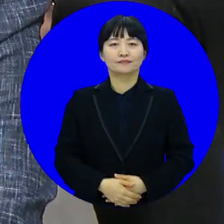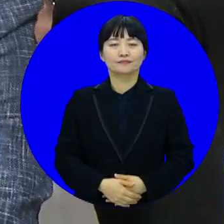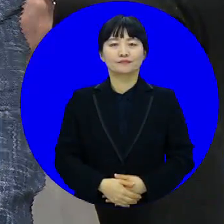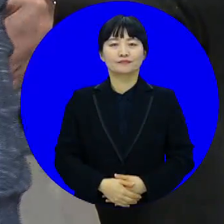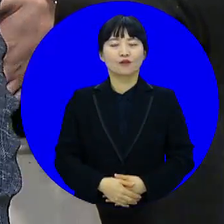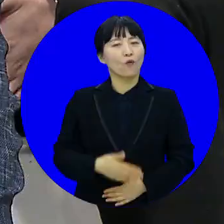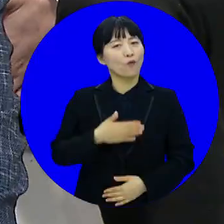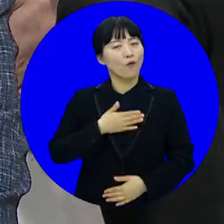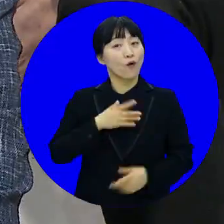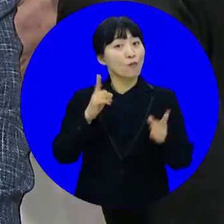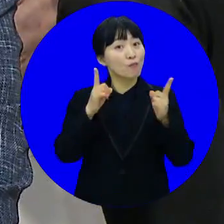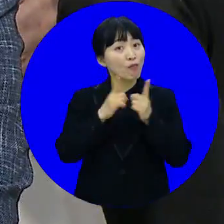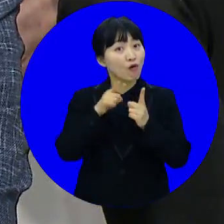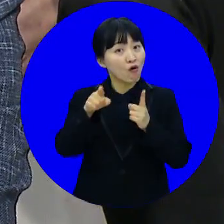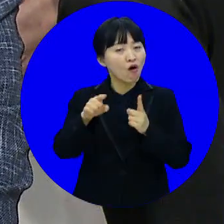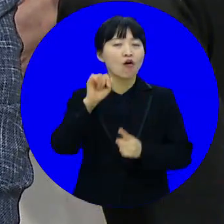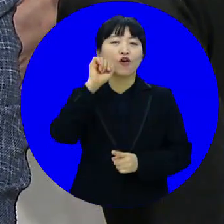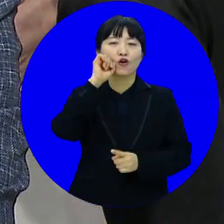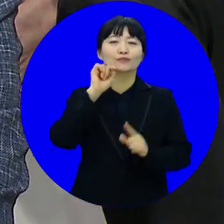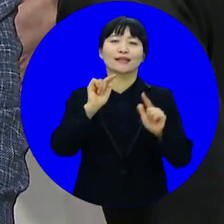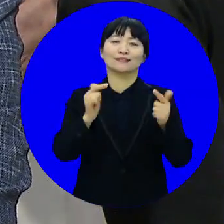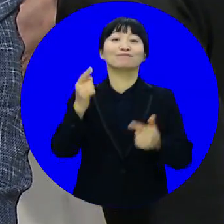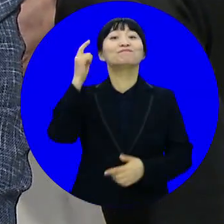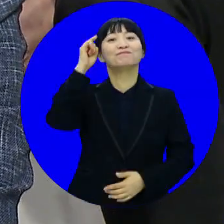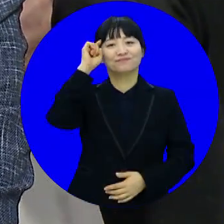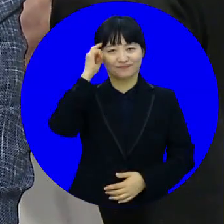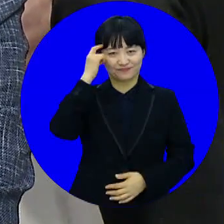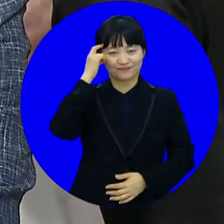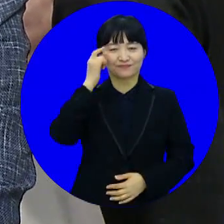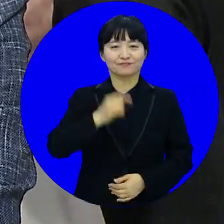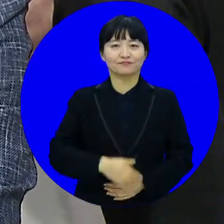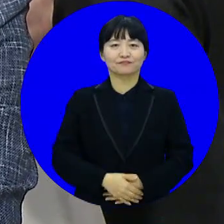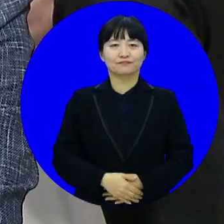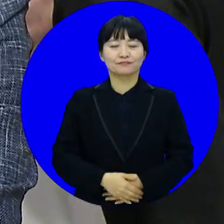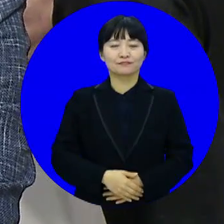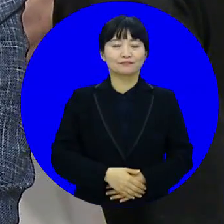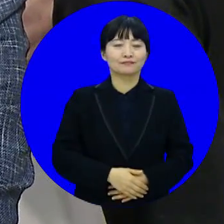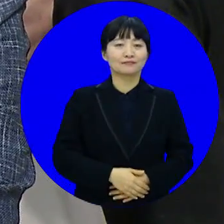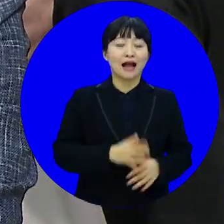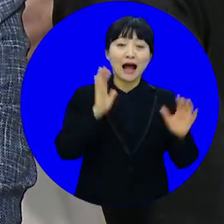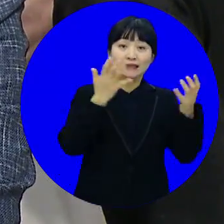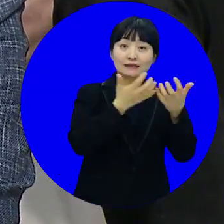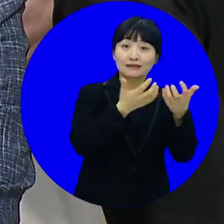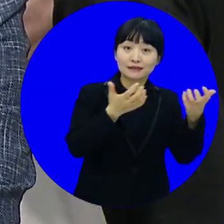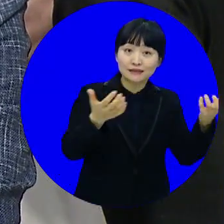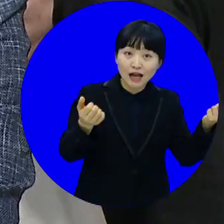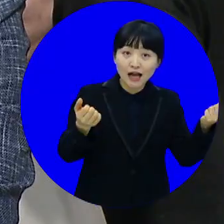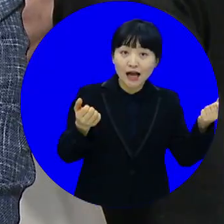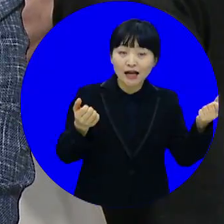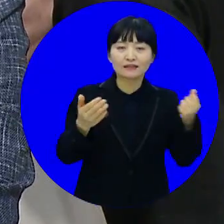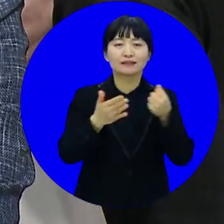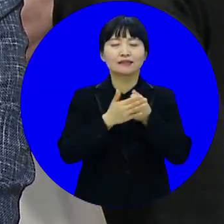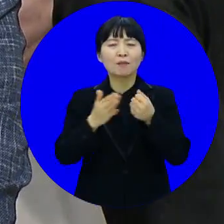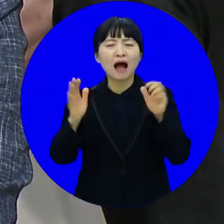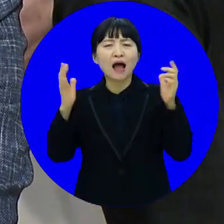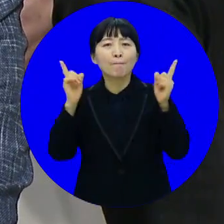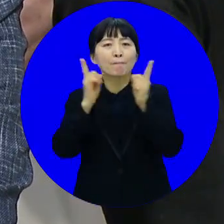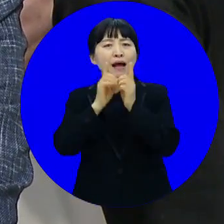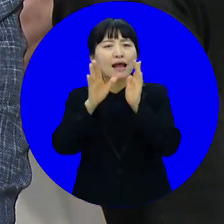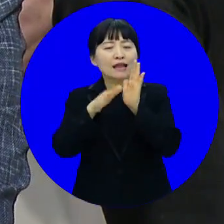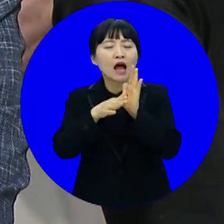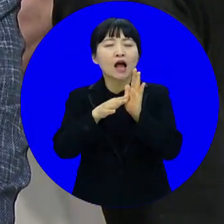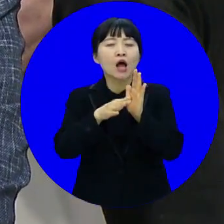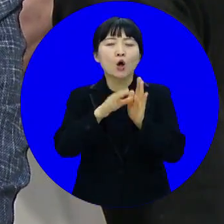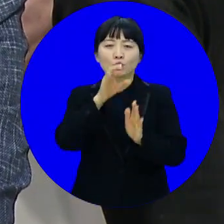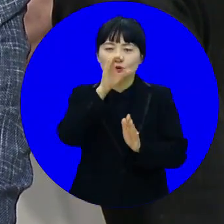저는 면접 교섭이 어렵지 않다고 생각하고 있습니다. 왜냐면 전 아이랑 따로 살고 있다 보니까 아이를 만날